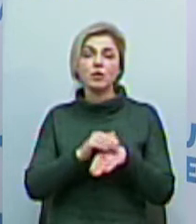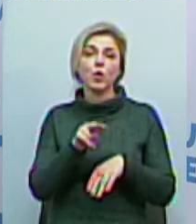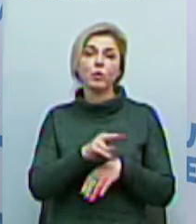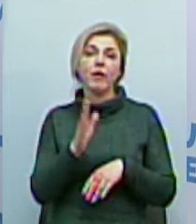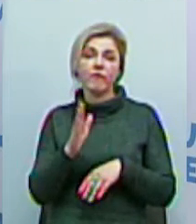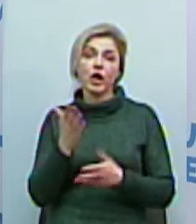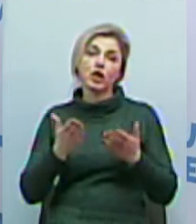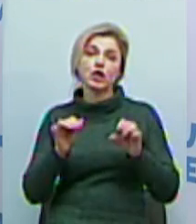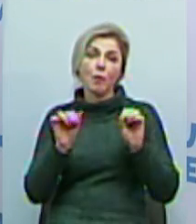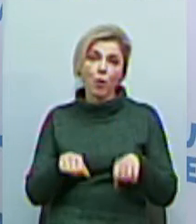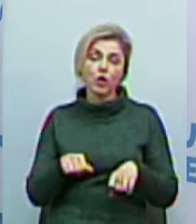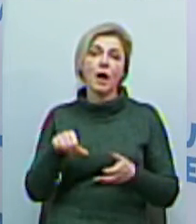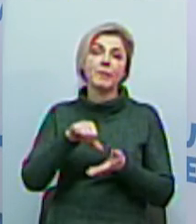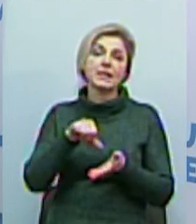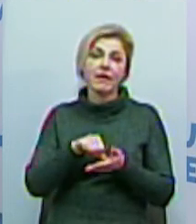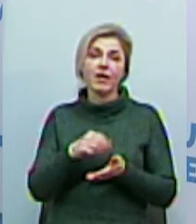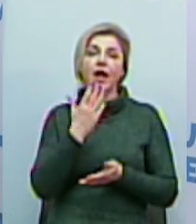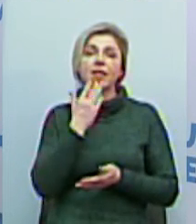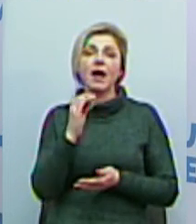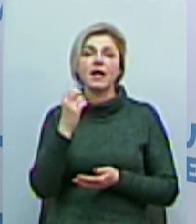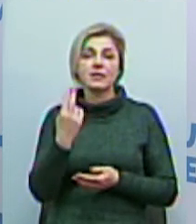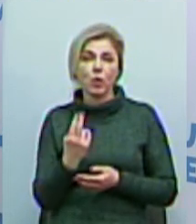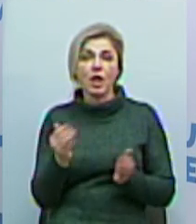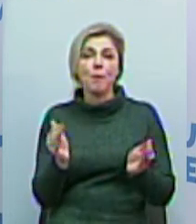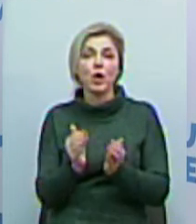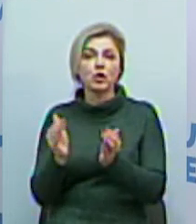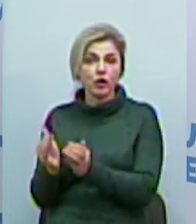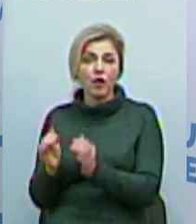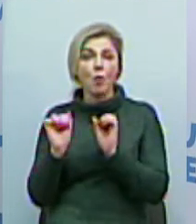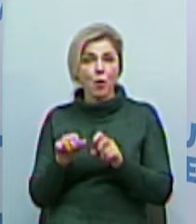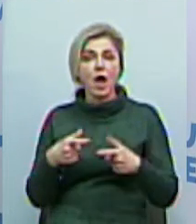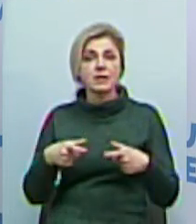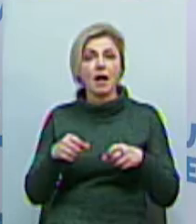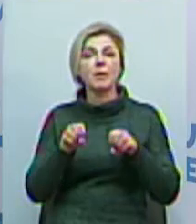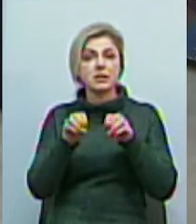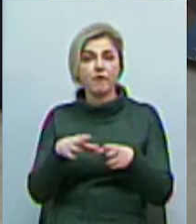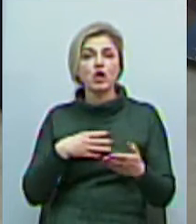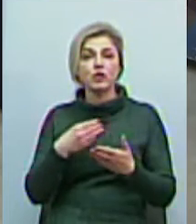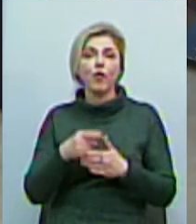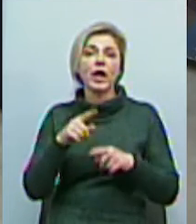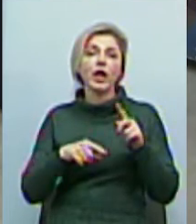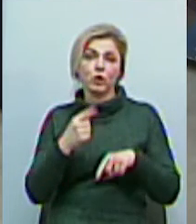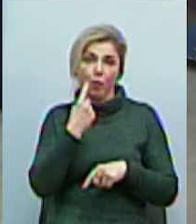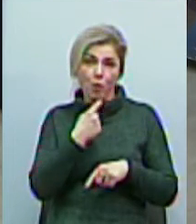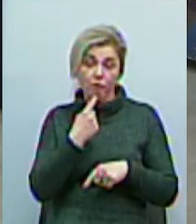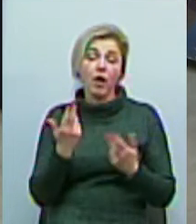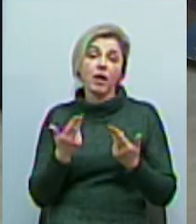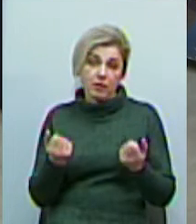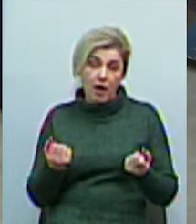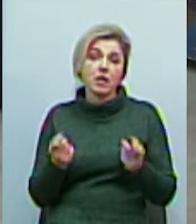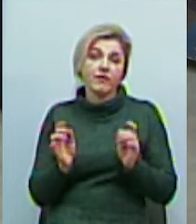представники національних меншин здавати іспити своєю рідною мовою? Так, звичайно,